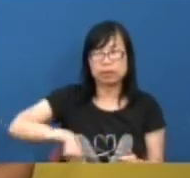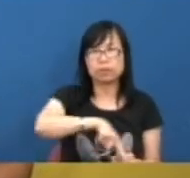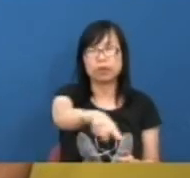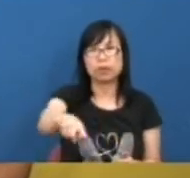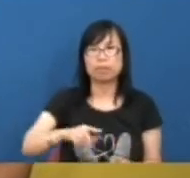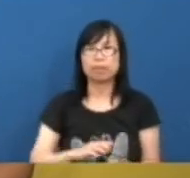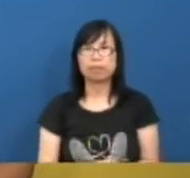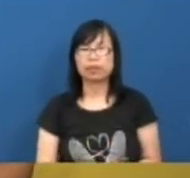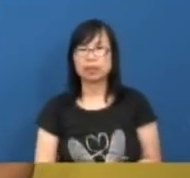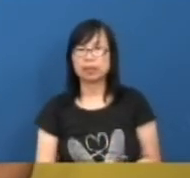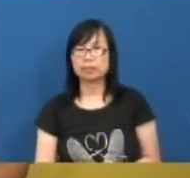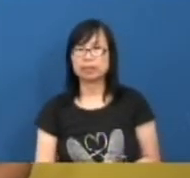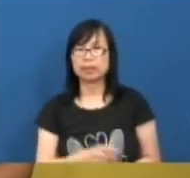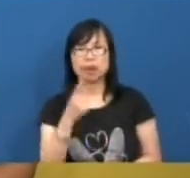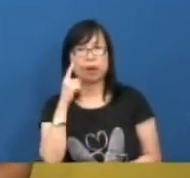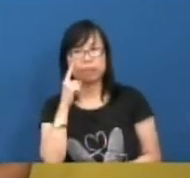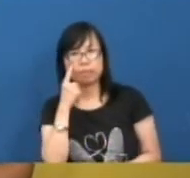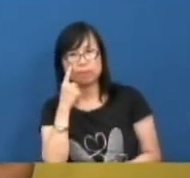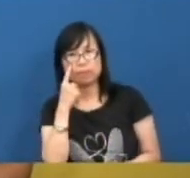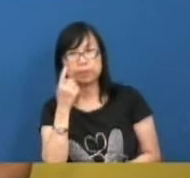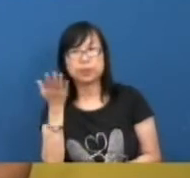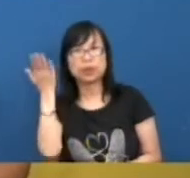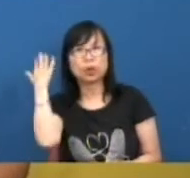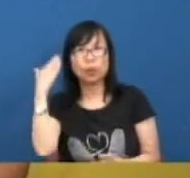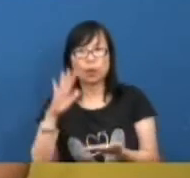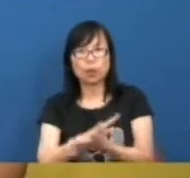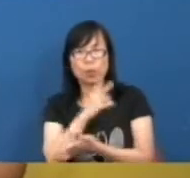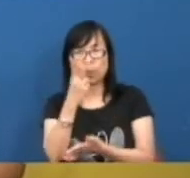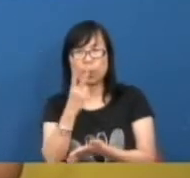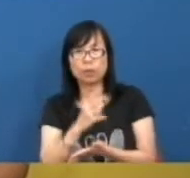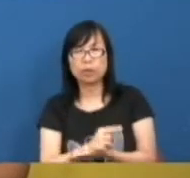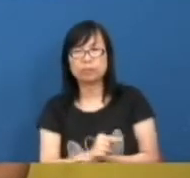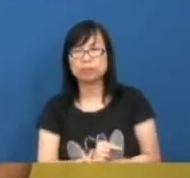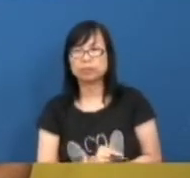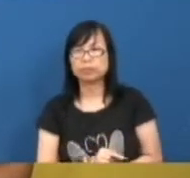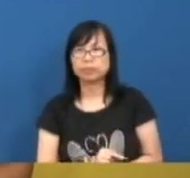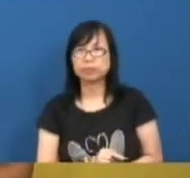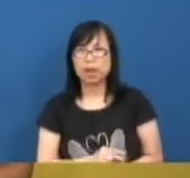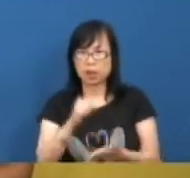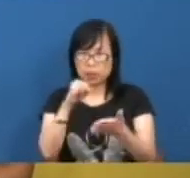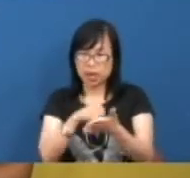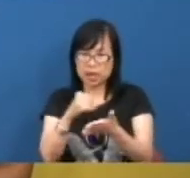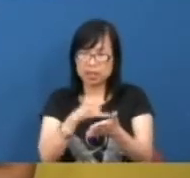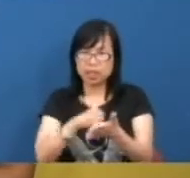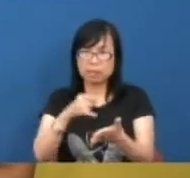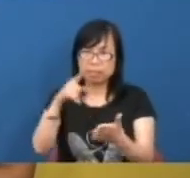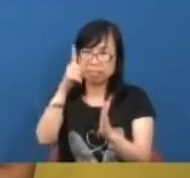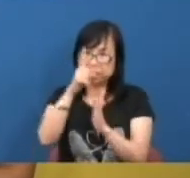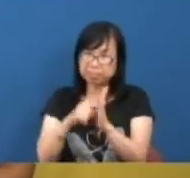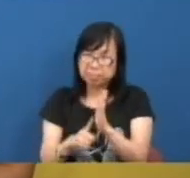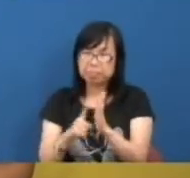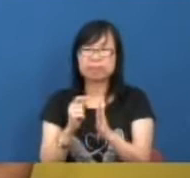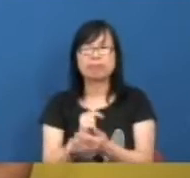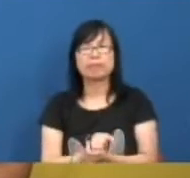嘢。你睇唔到好似過去嗰兩年咧，喺一個週呢個利息咁低嘅週期情況底下